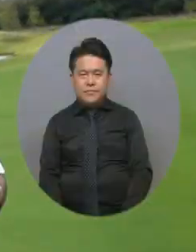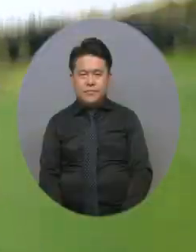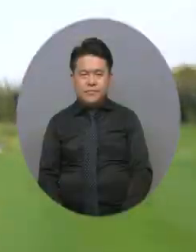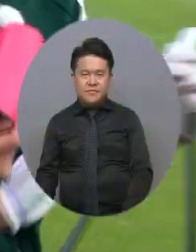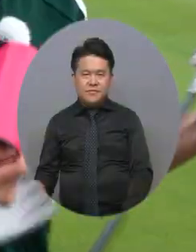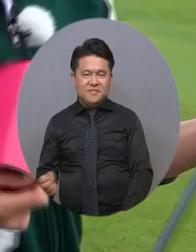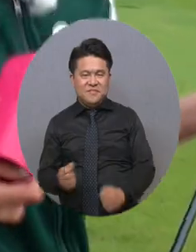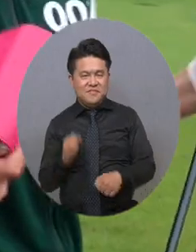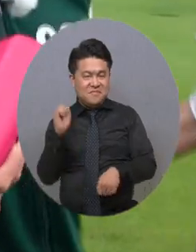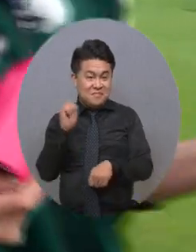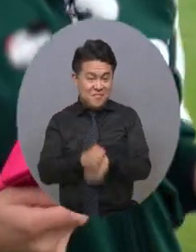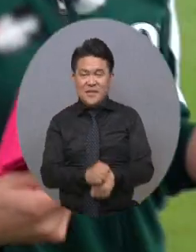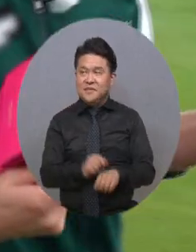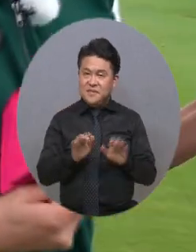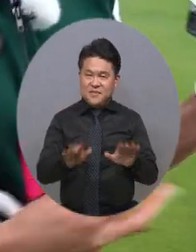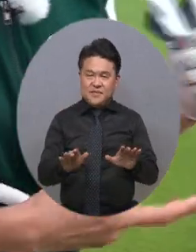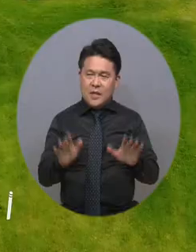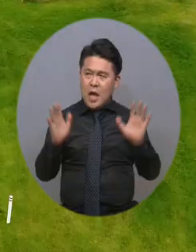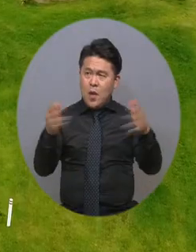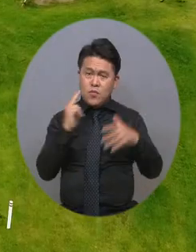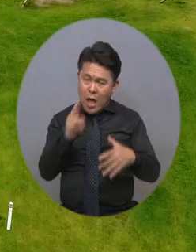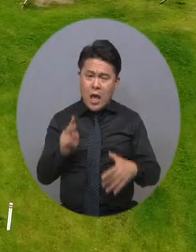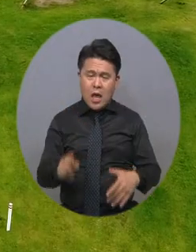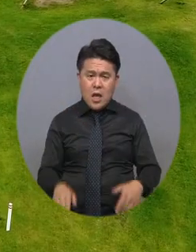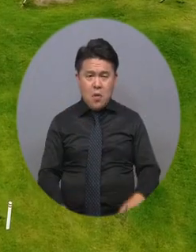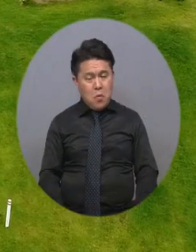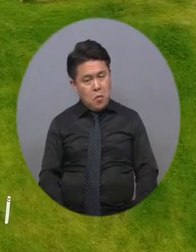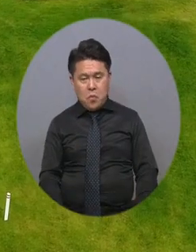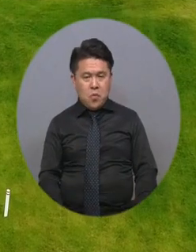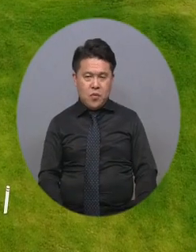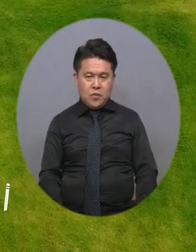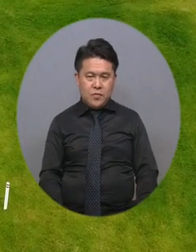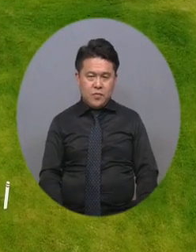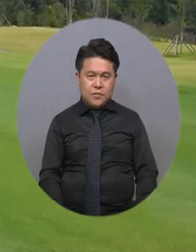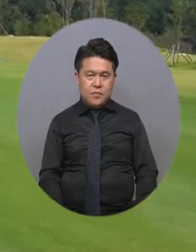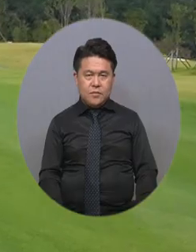이 바람? 바람 속에 엄청 센데?